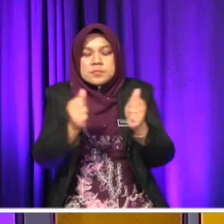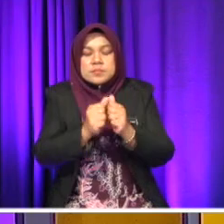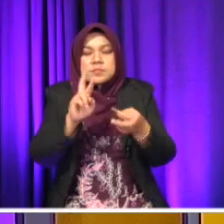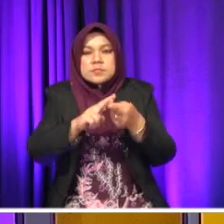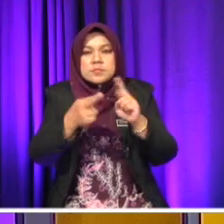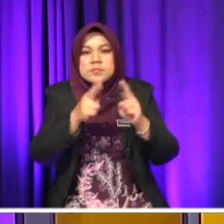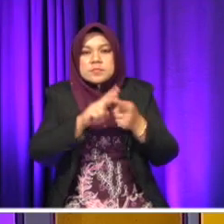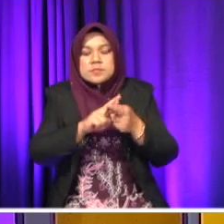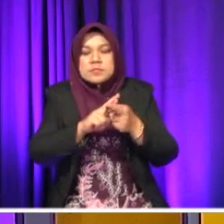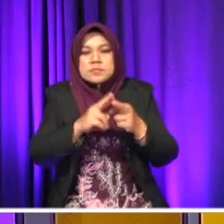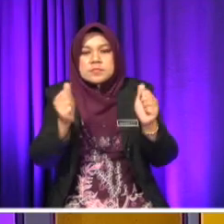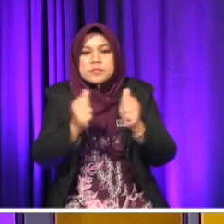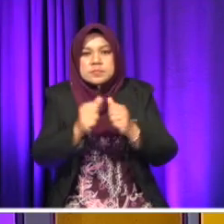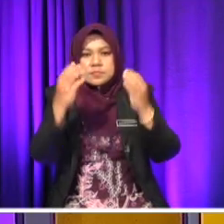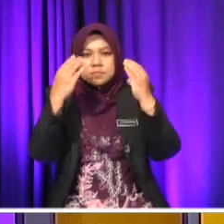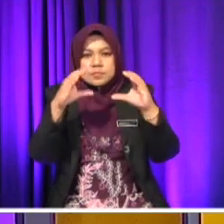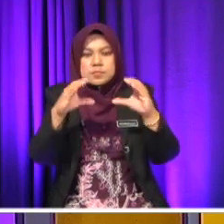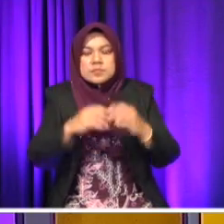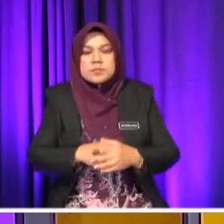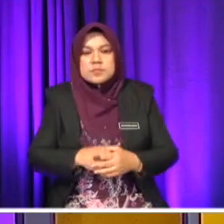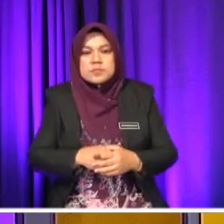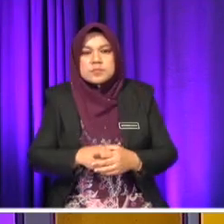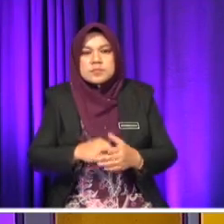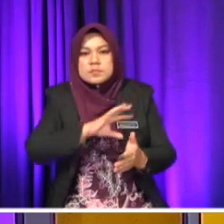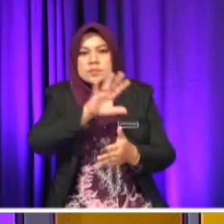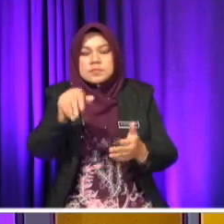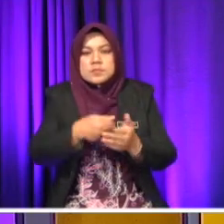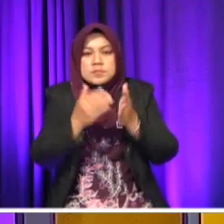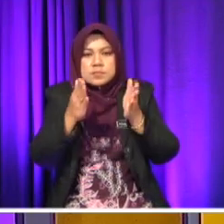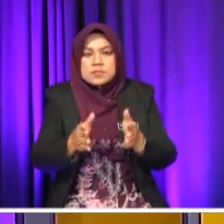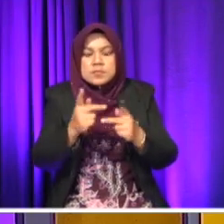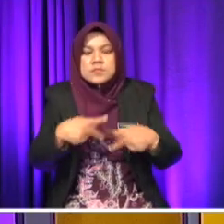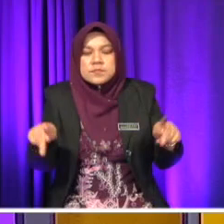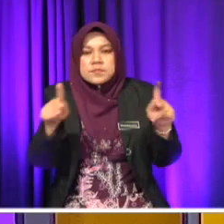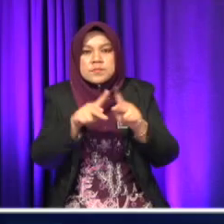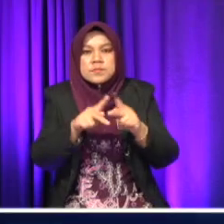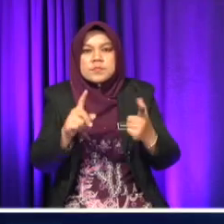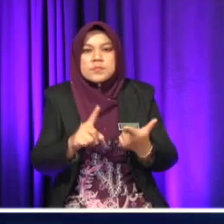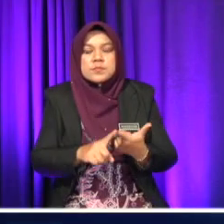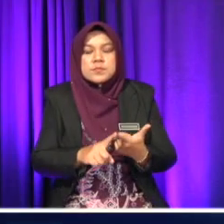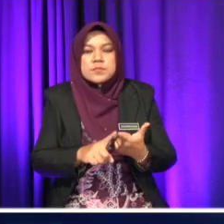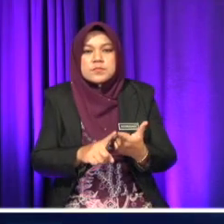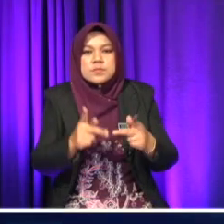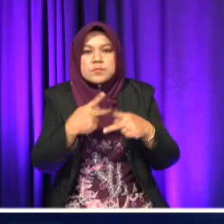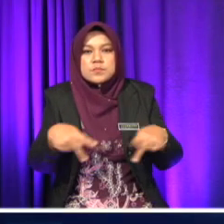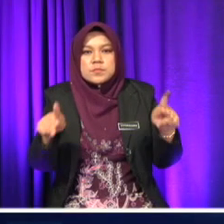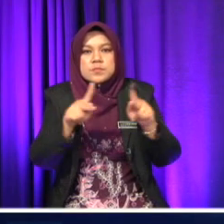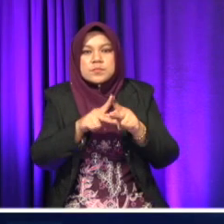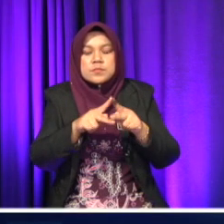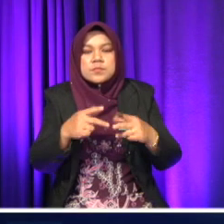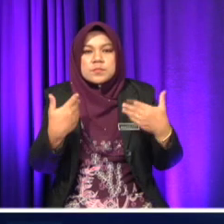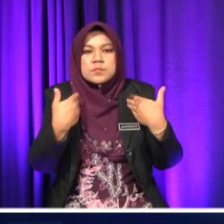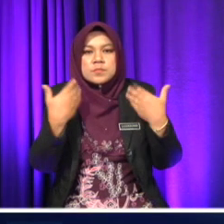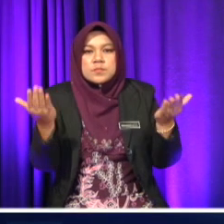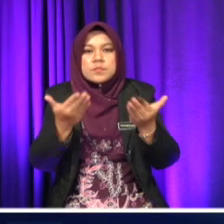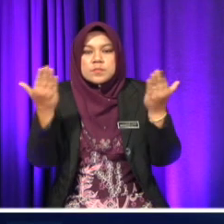dengan guru itu merupakan kemahirannya Penuh semua orang ada ya kedua perlu memupuk nilai murni